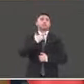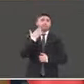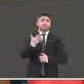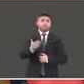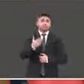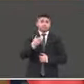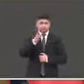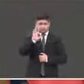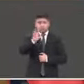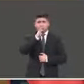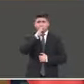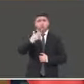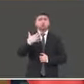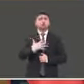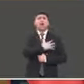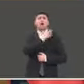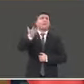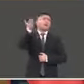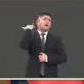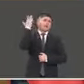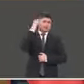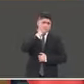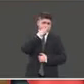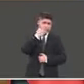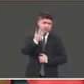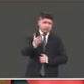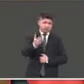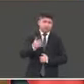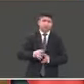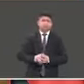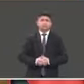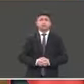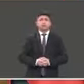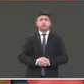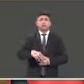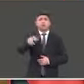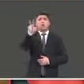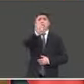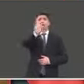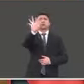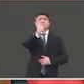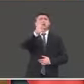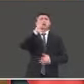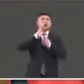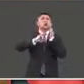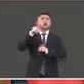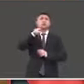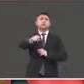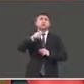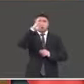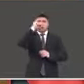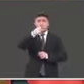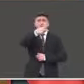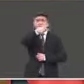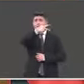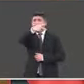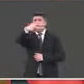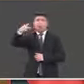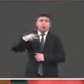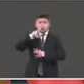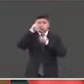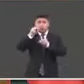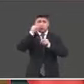işte CHP'nin dönemlerinde de 30-40 kişilik koğuşta tipindeki yerlerden